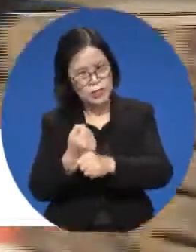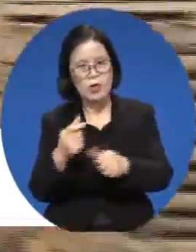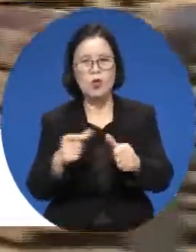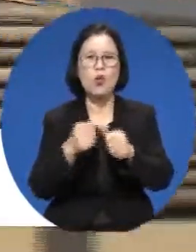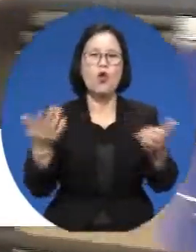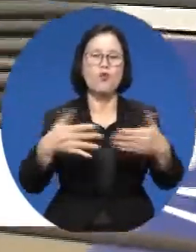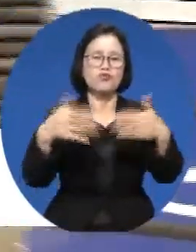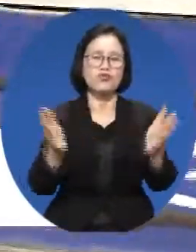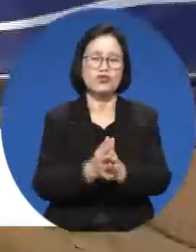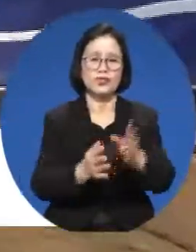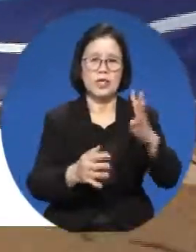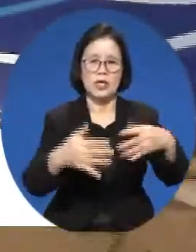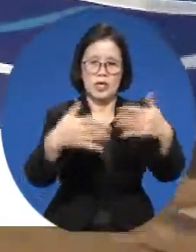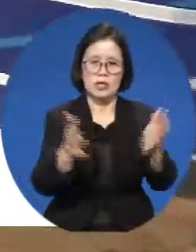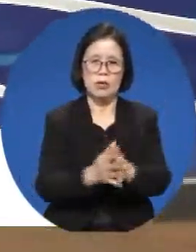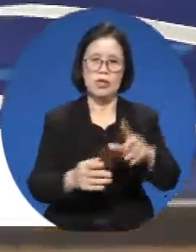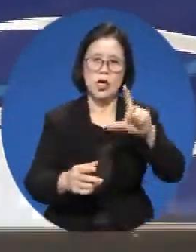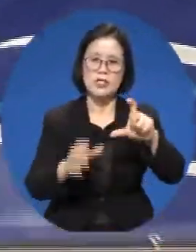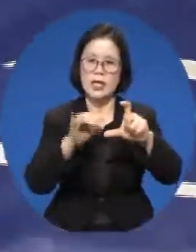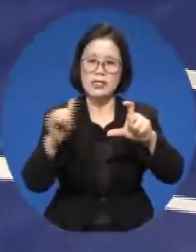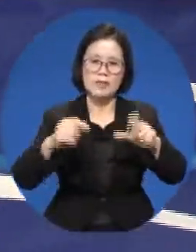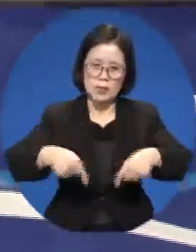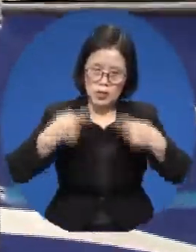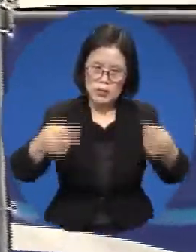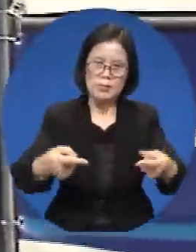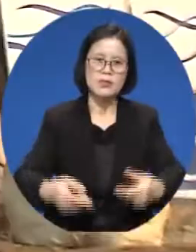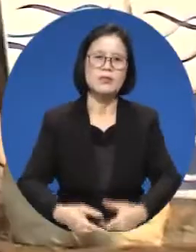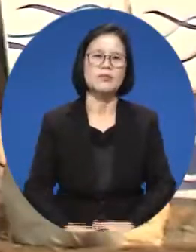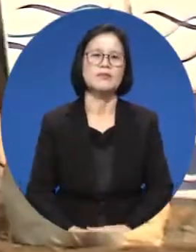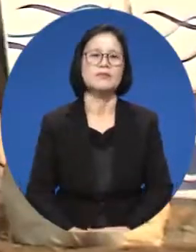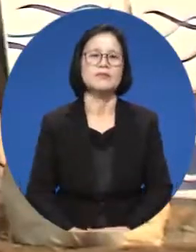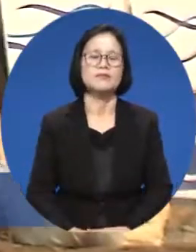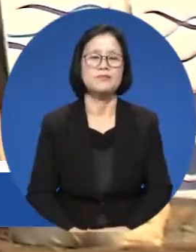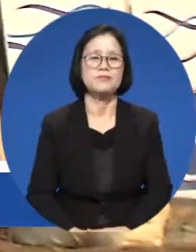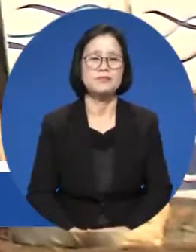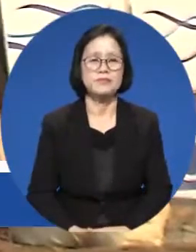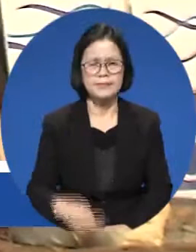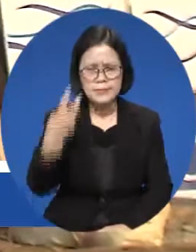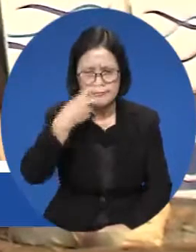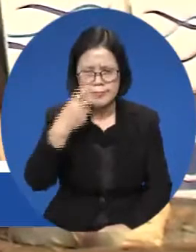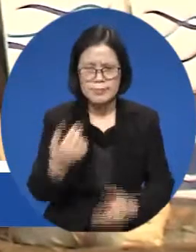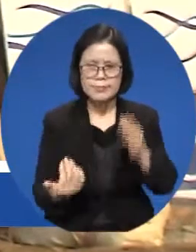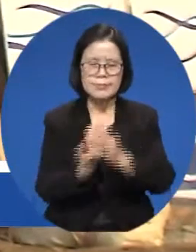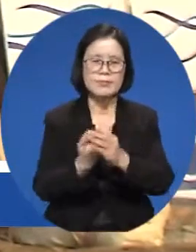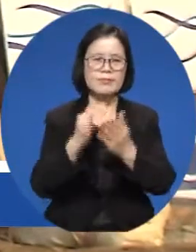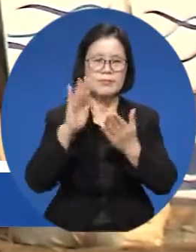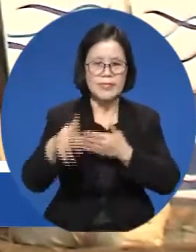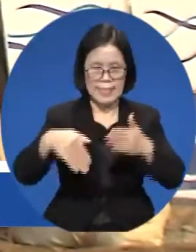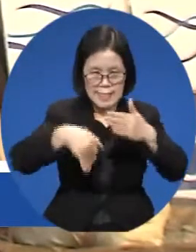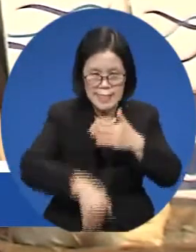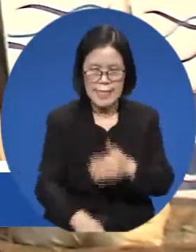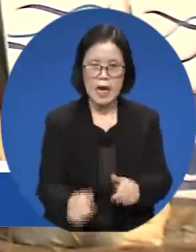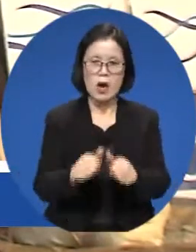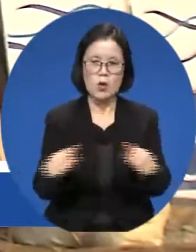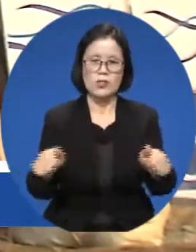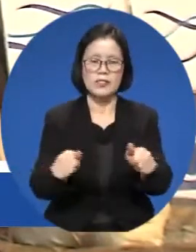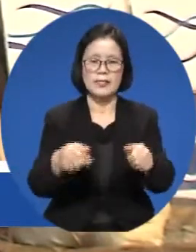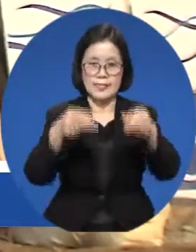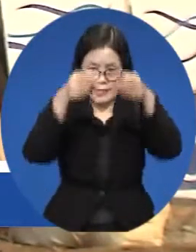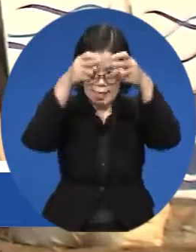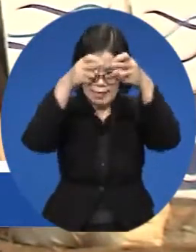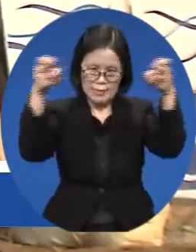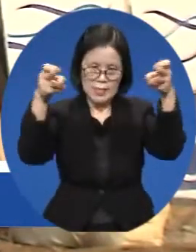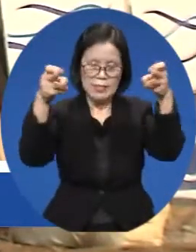등 4개 기관 15명이 투입됐습니다. 감식은 사고가 발생한 지하 5층과 지상